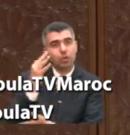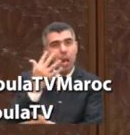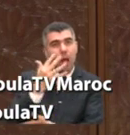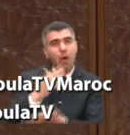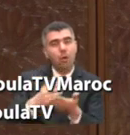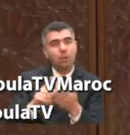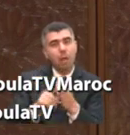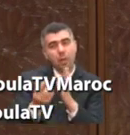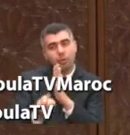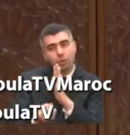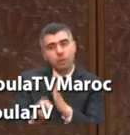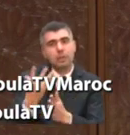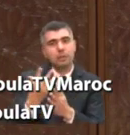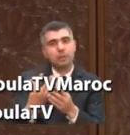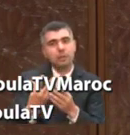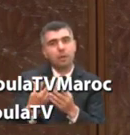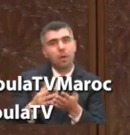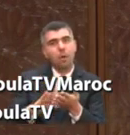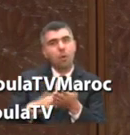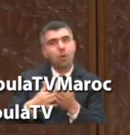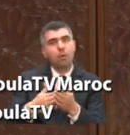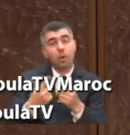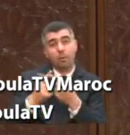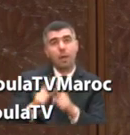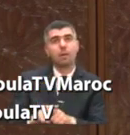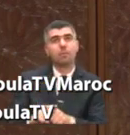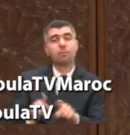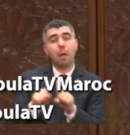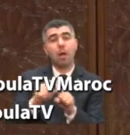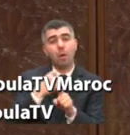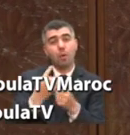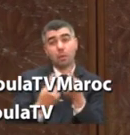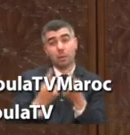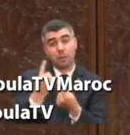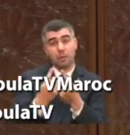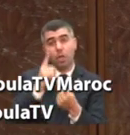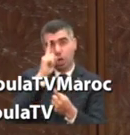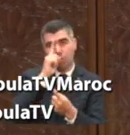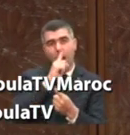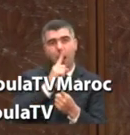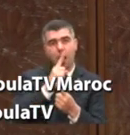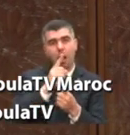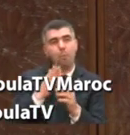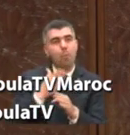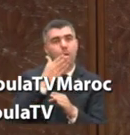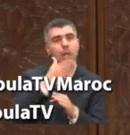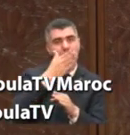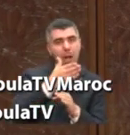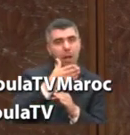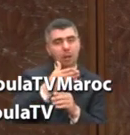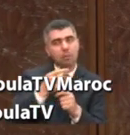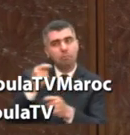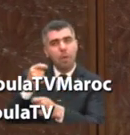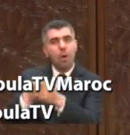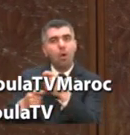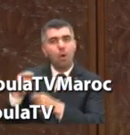بدا يبان، وبالتالي ما غادي نكونوا نصدروا ماشي نستوردوا التمر في المستقبل ان شاء الله. وفيما